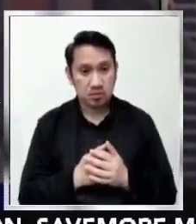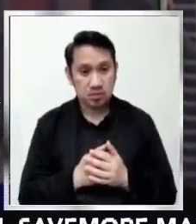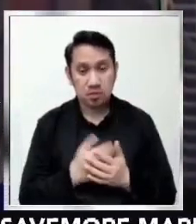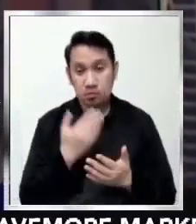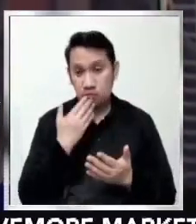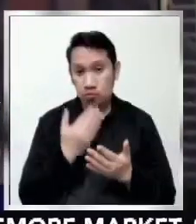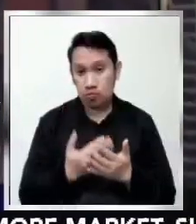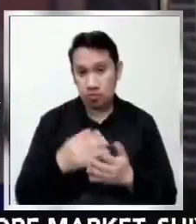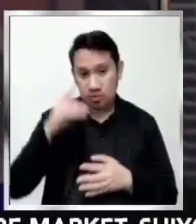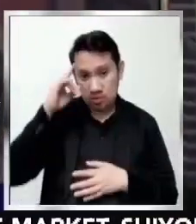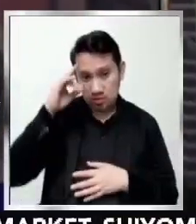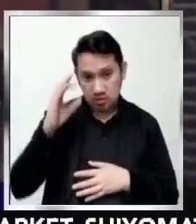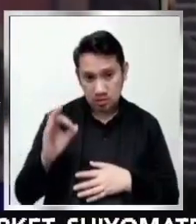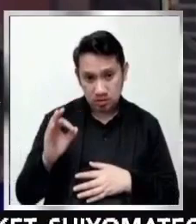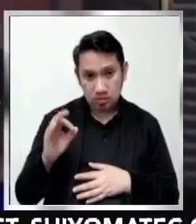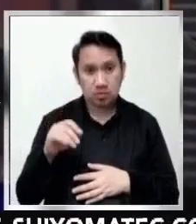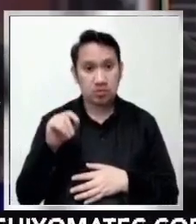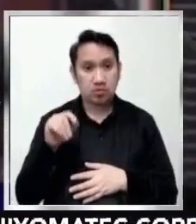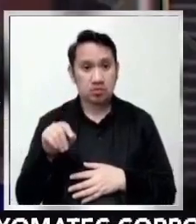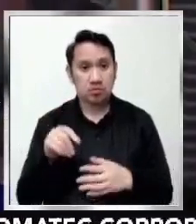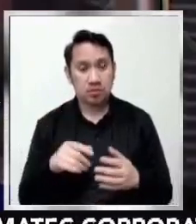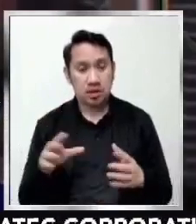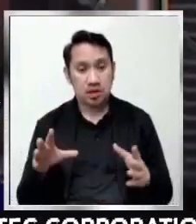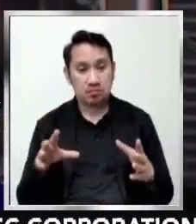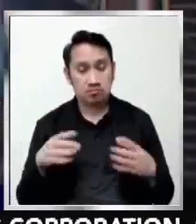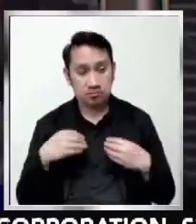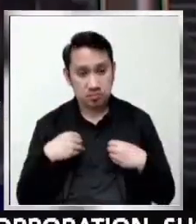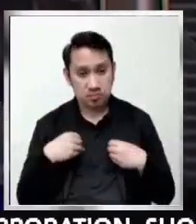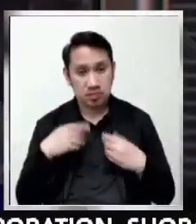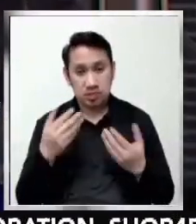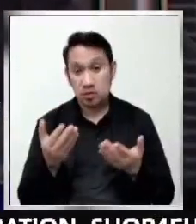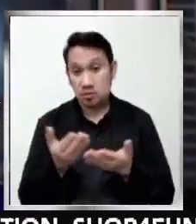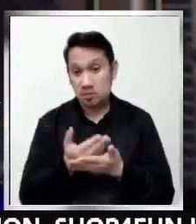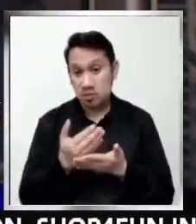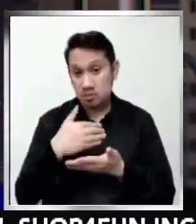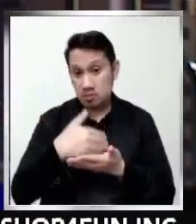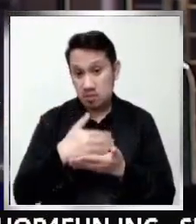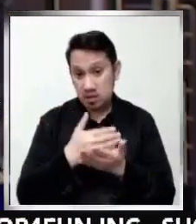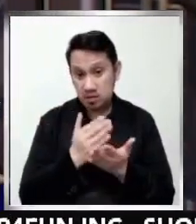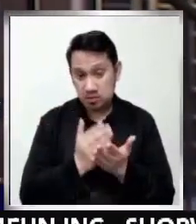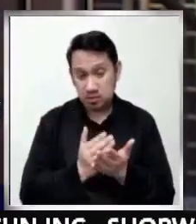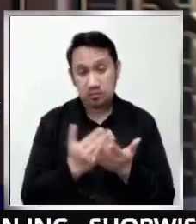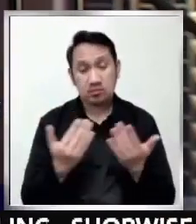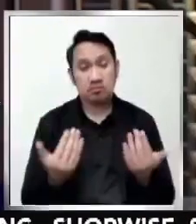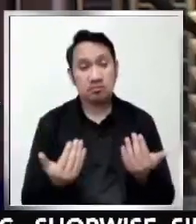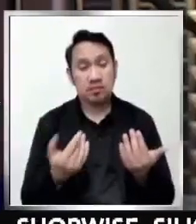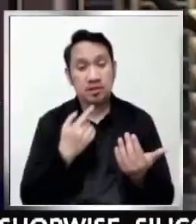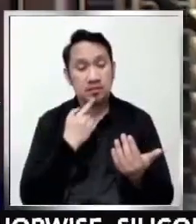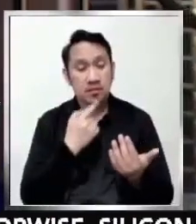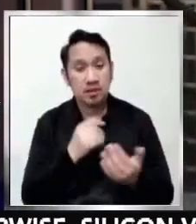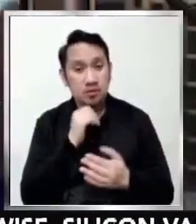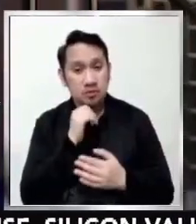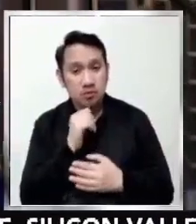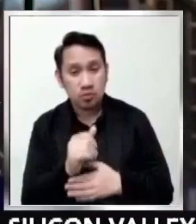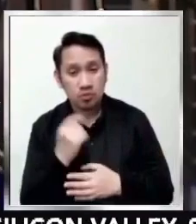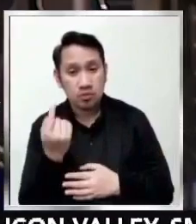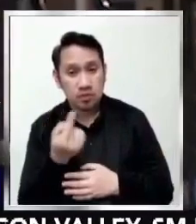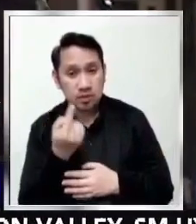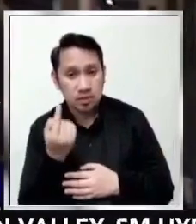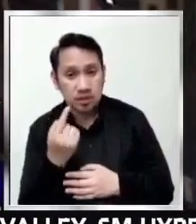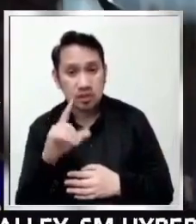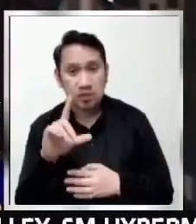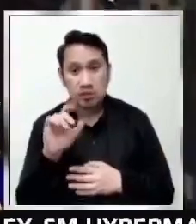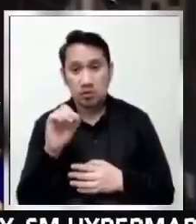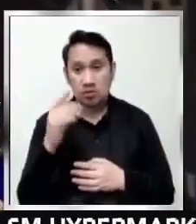at paninindigan daw nila ito. Kaugnay naman sa naging budget sa paggawa ng logo, git ni Tengco na hindi lamang naman daw mismong logo